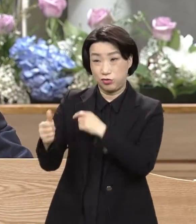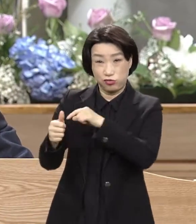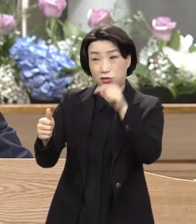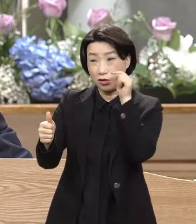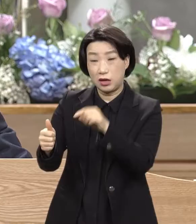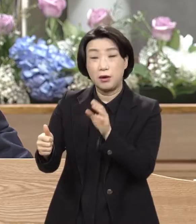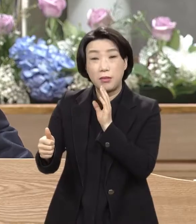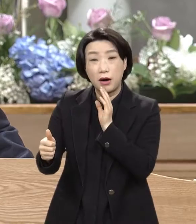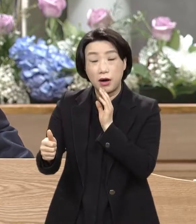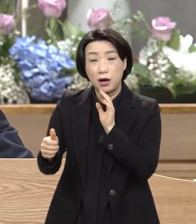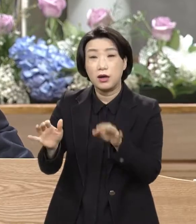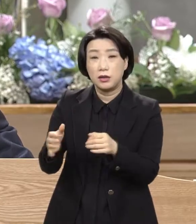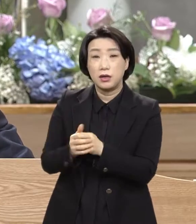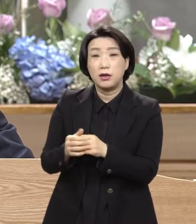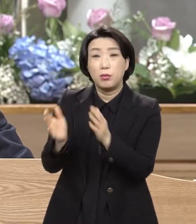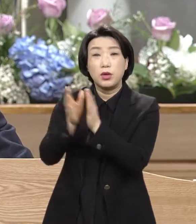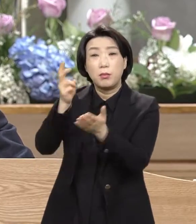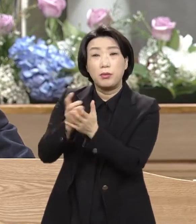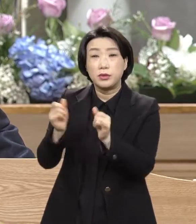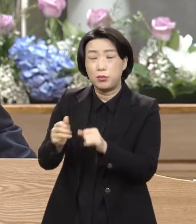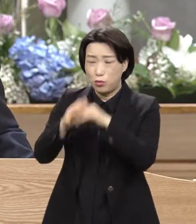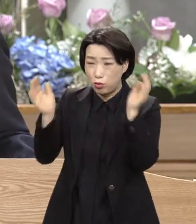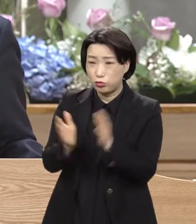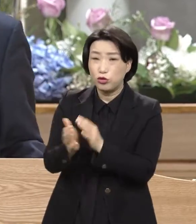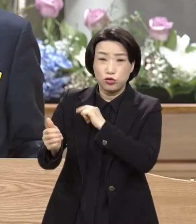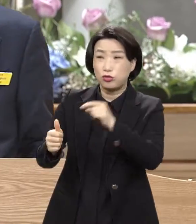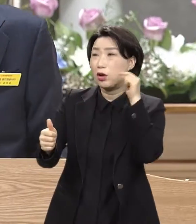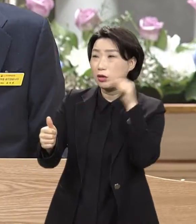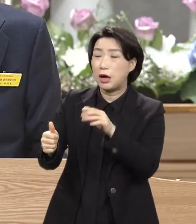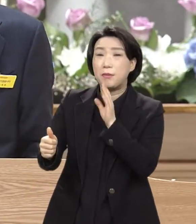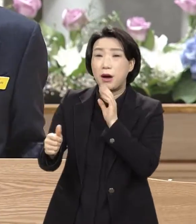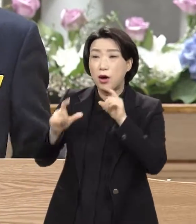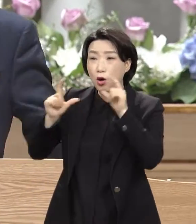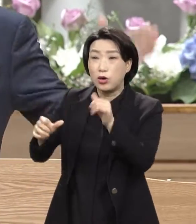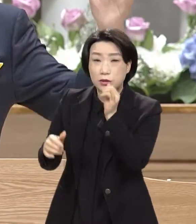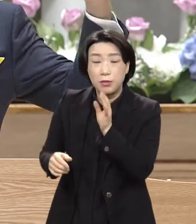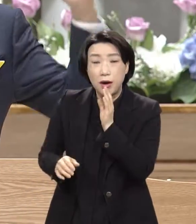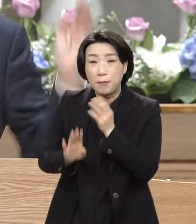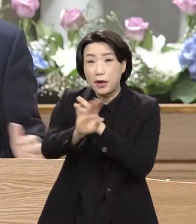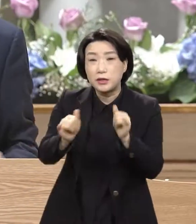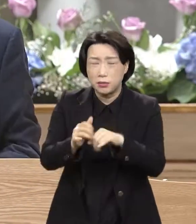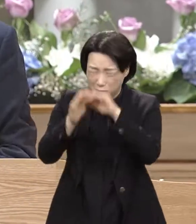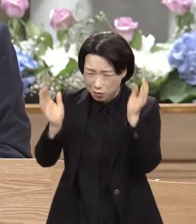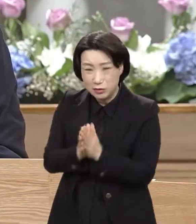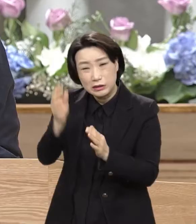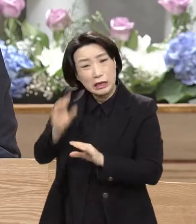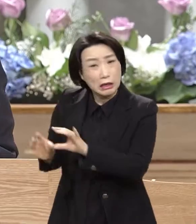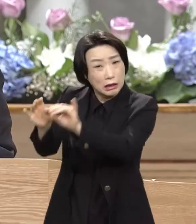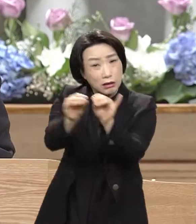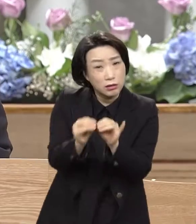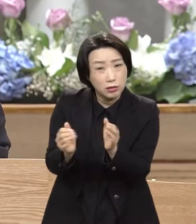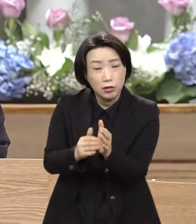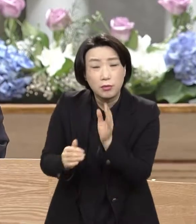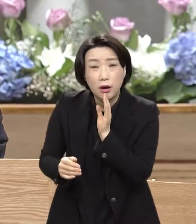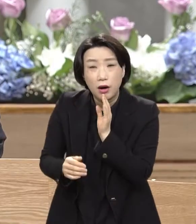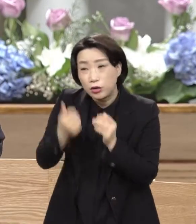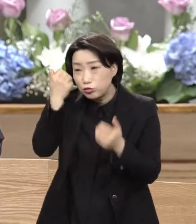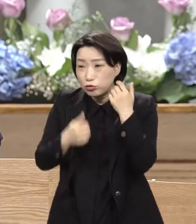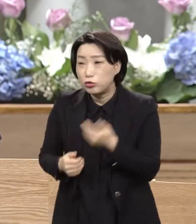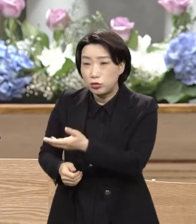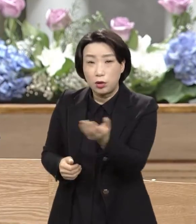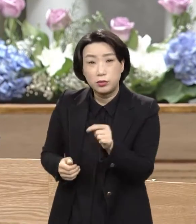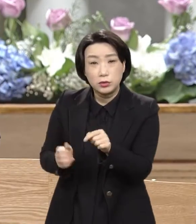되고, 율법사들도 죽여야 되고, 자, 바리새인들도 죽여야 되고, 누구